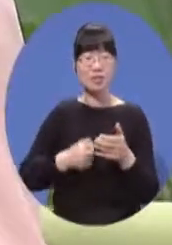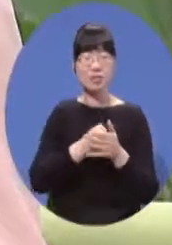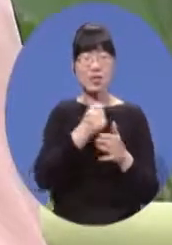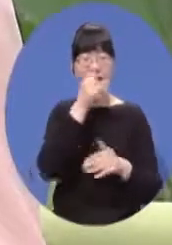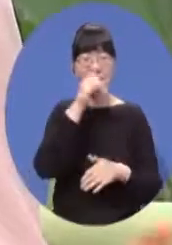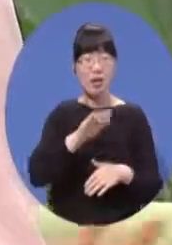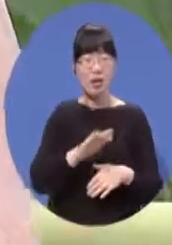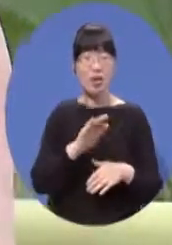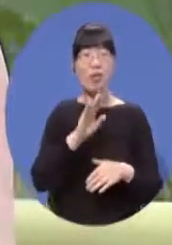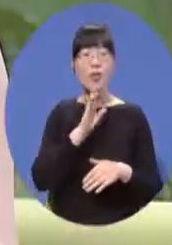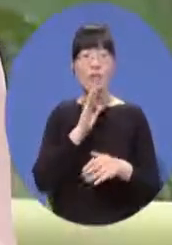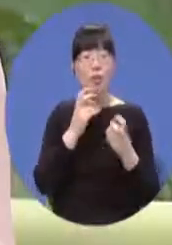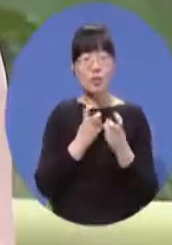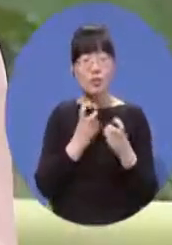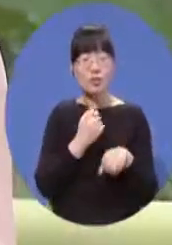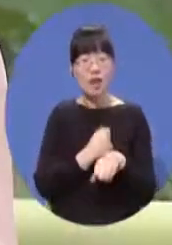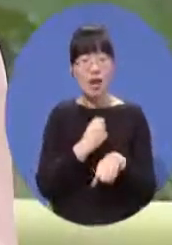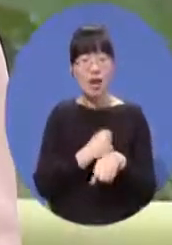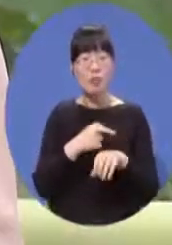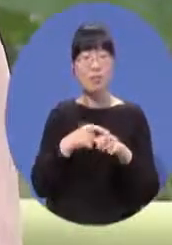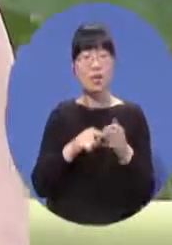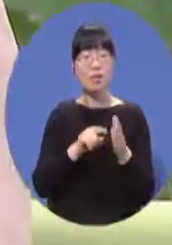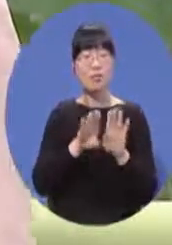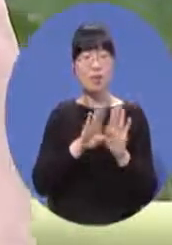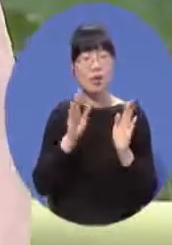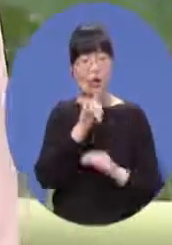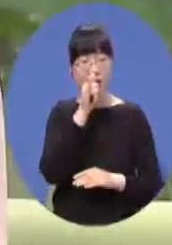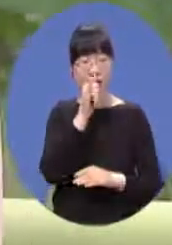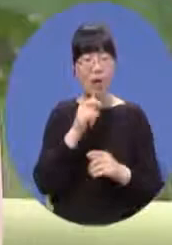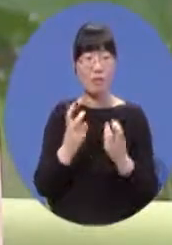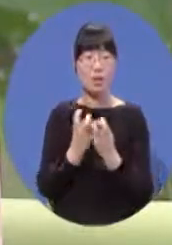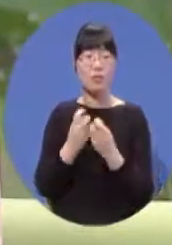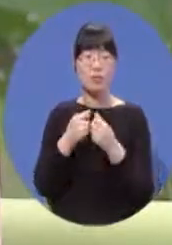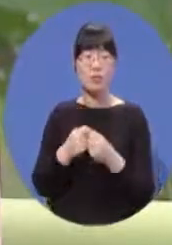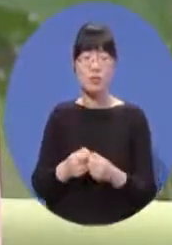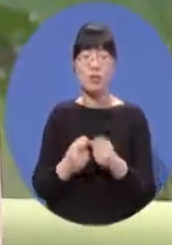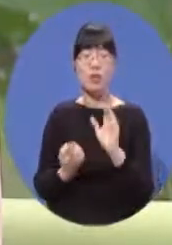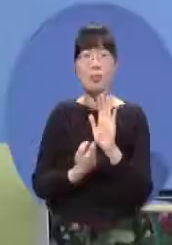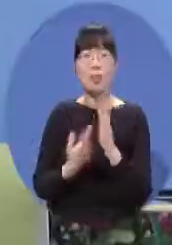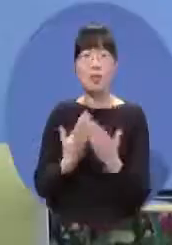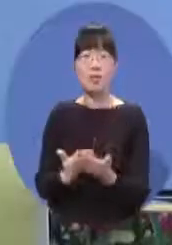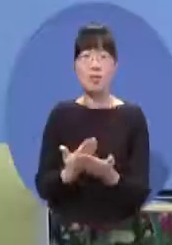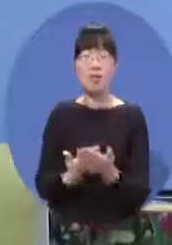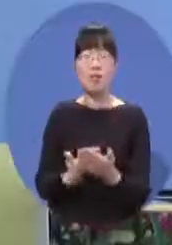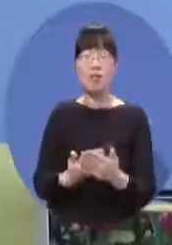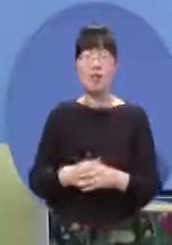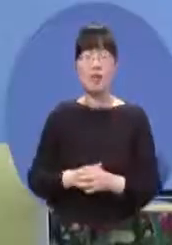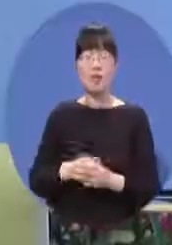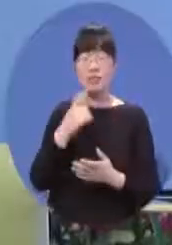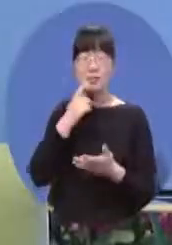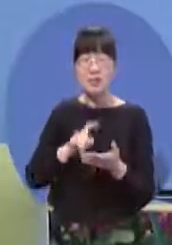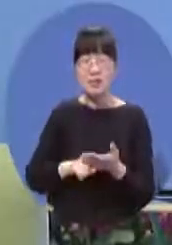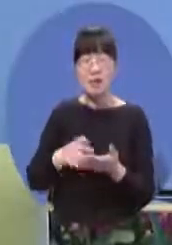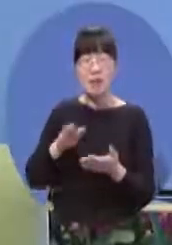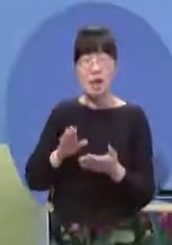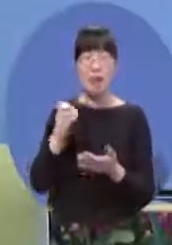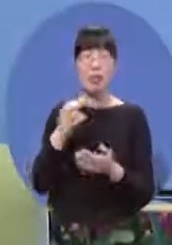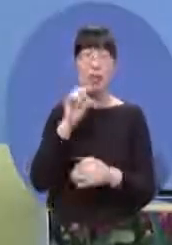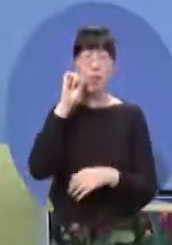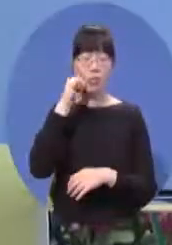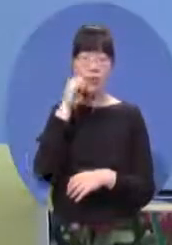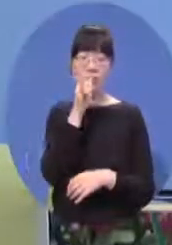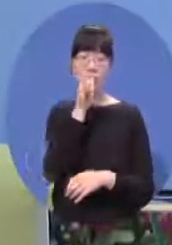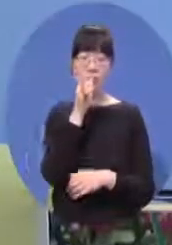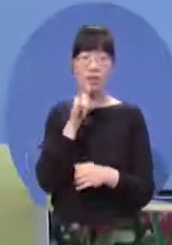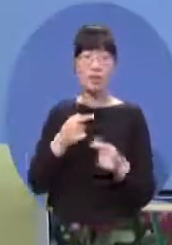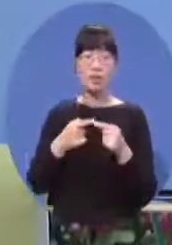있는데 정말 네네. 어떻게 해야지 얘 마음을 열 수 있는지 방법을 네. 좀 구체적으로 알려주셔야 될 것 같아요. 그거 어머님들 어떻게 보면 쉬운데 어떻게 보면 참 어려워들 하시는데요.